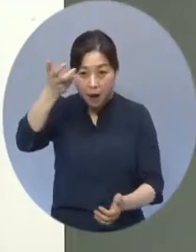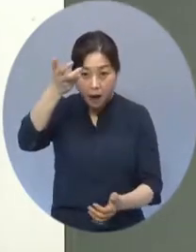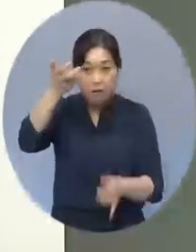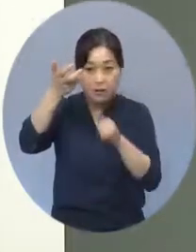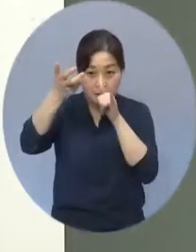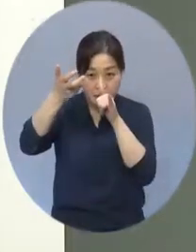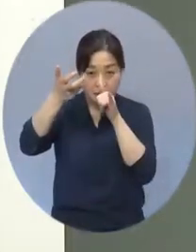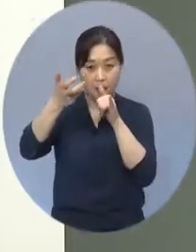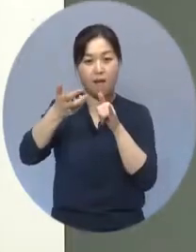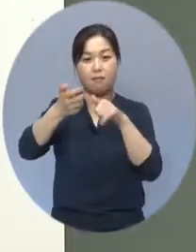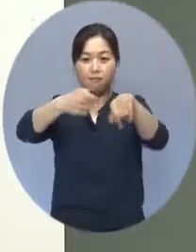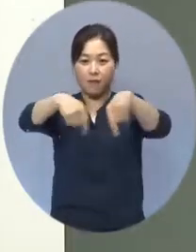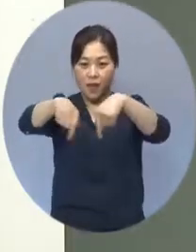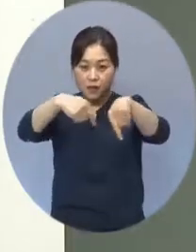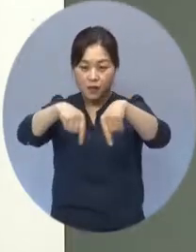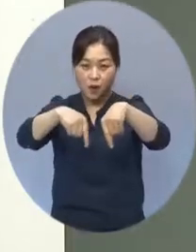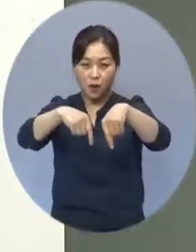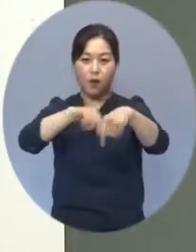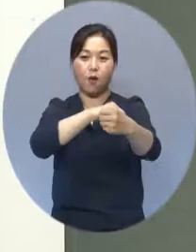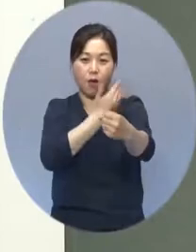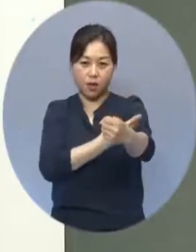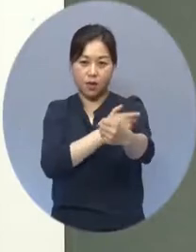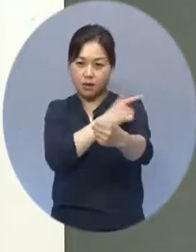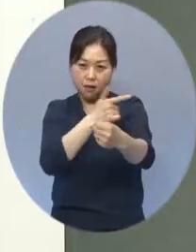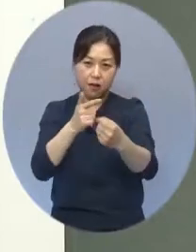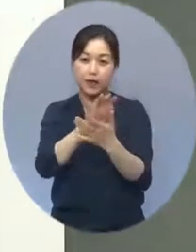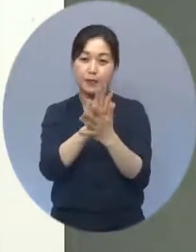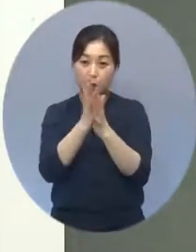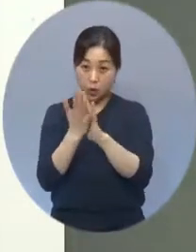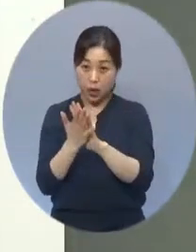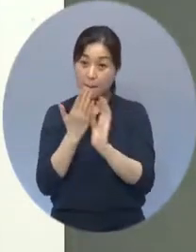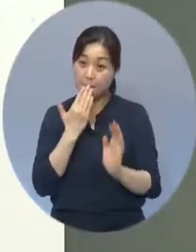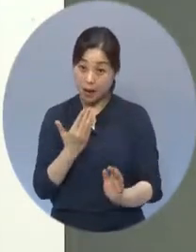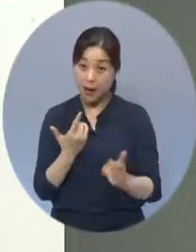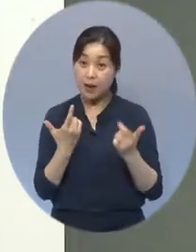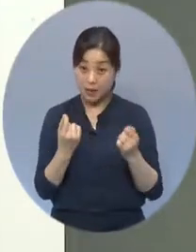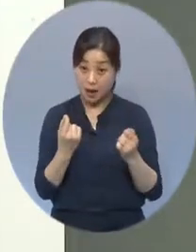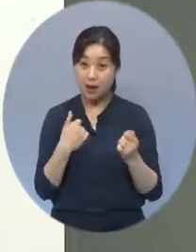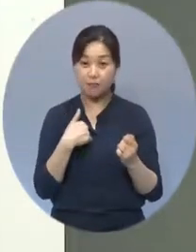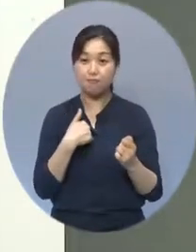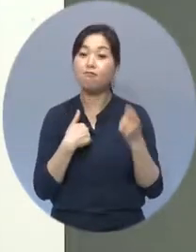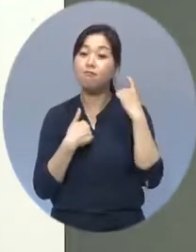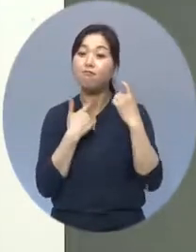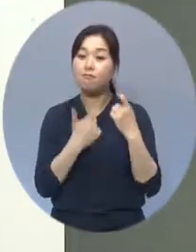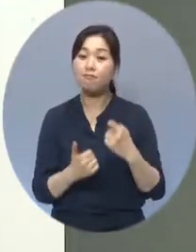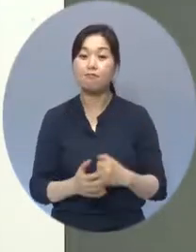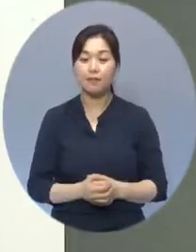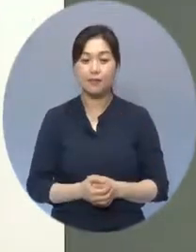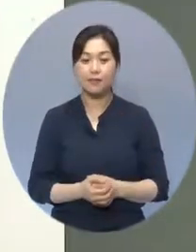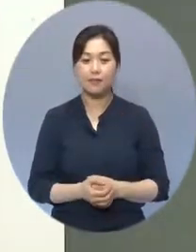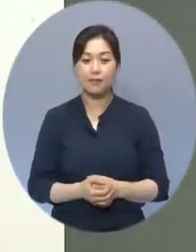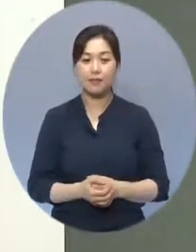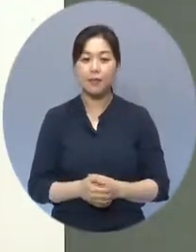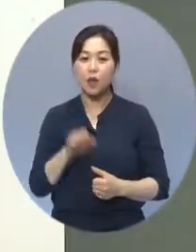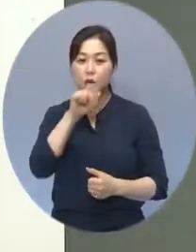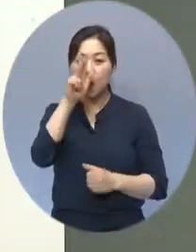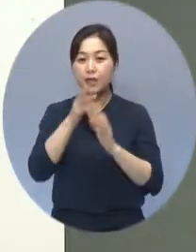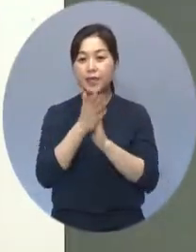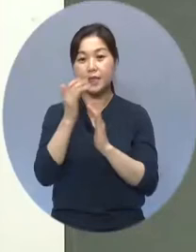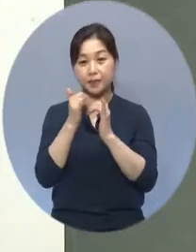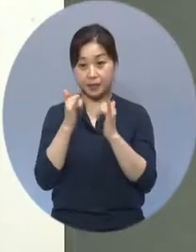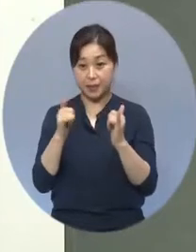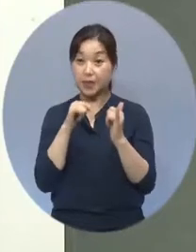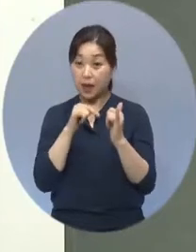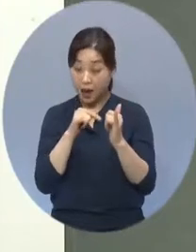행정재량권이라든가 많은 것이 변화가 될 것이다 이런 얘기를 들었는데 그렇게 되면은 용인